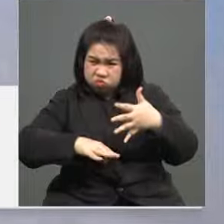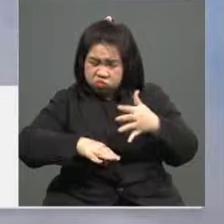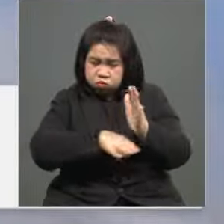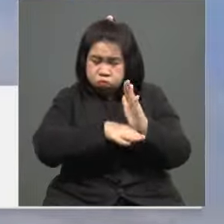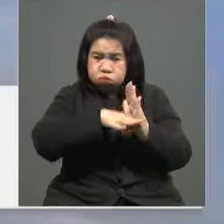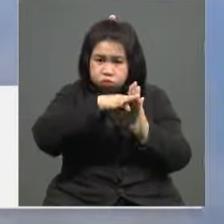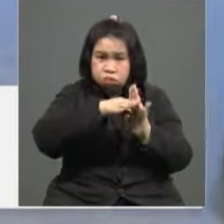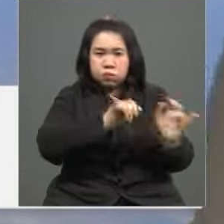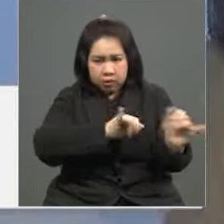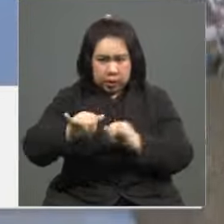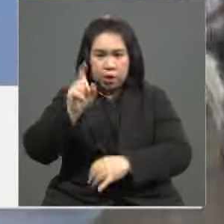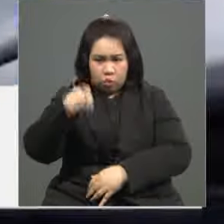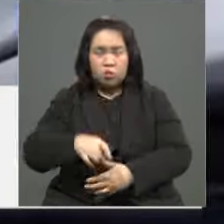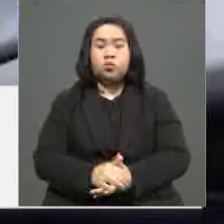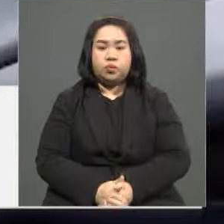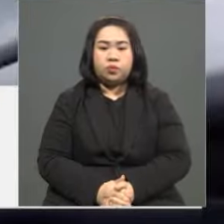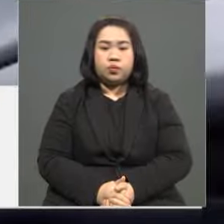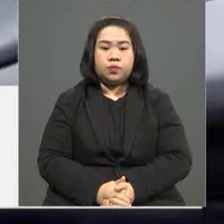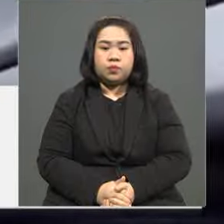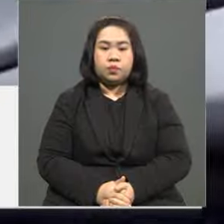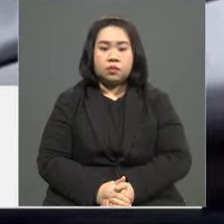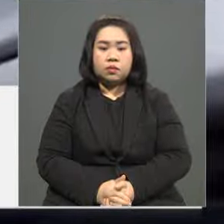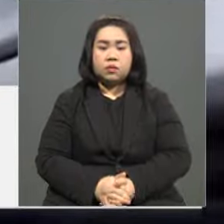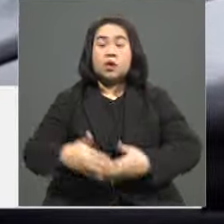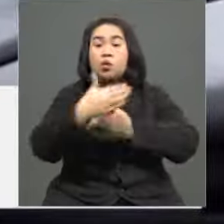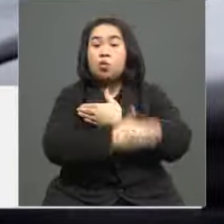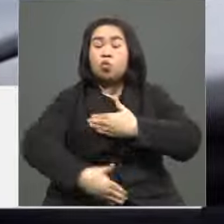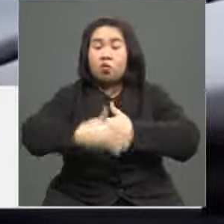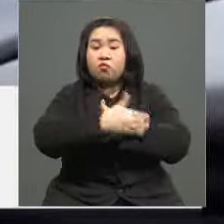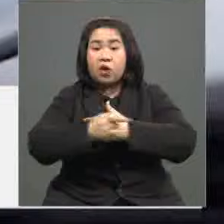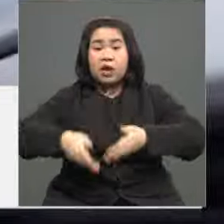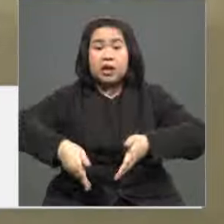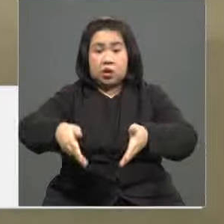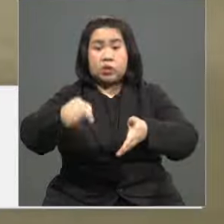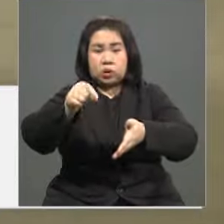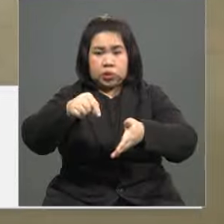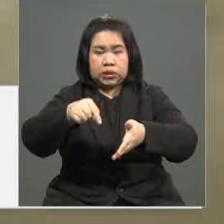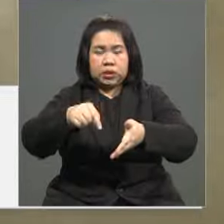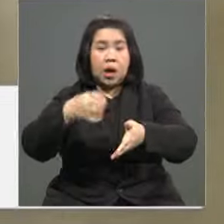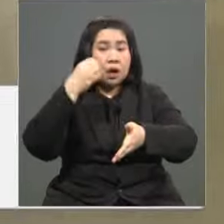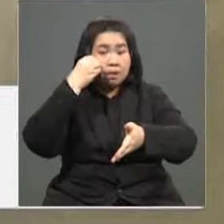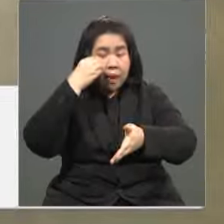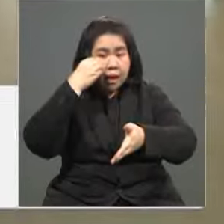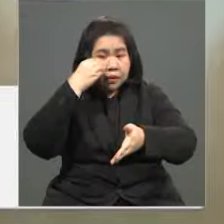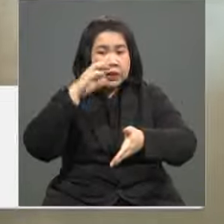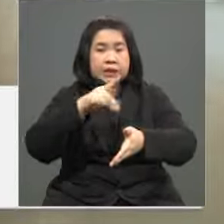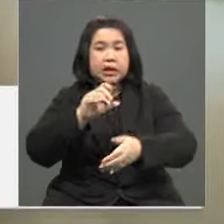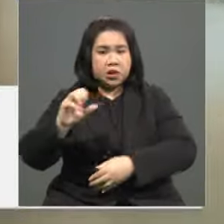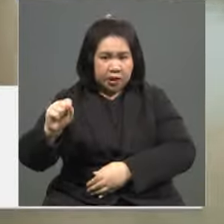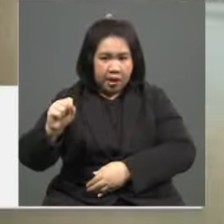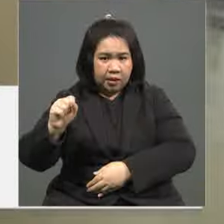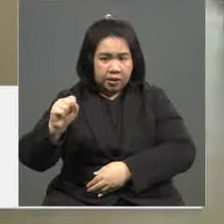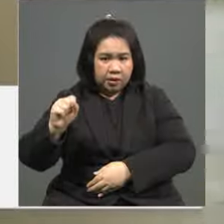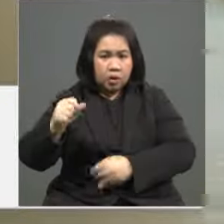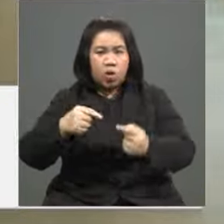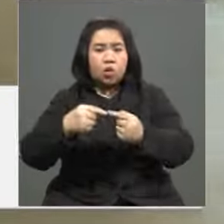ขึ้นและอีกจุดหนึ่งครับที่บริเวณถนนเลียบลังรถไฟสายเชียงใหม่ลำพูนที่บริเวณหมู่บ้านเชียงแสนถึงถนนสารพีถึงสถานี